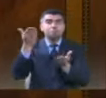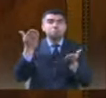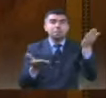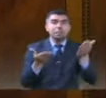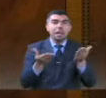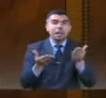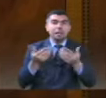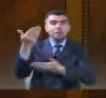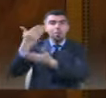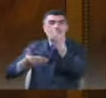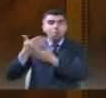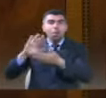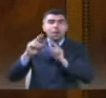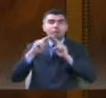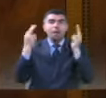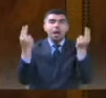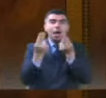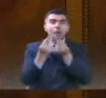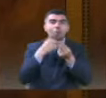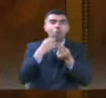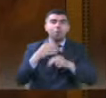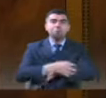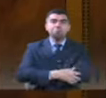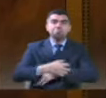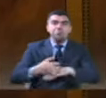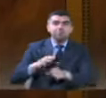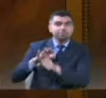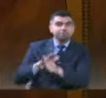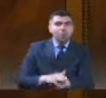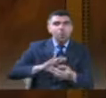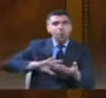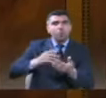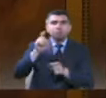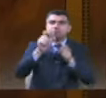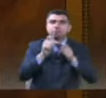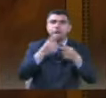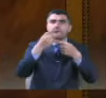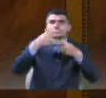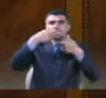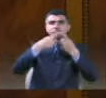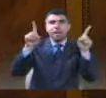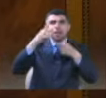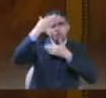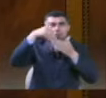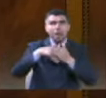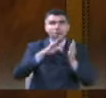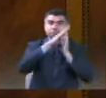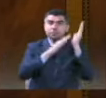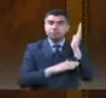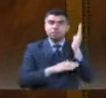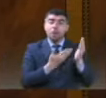والتنافسية مع إيلاء عناية خاصة بالفئات الضعيفة والمهمشة من عموم المواطنين. التوجه ديال الحكومة هو